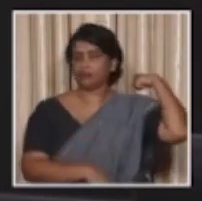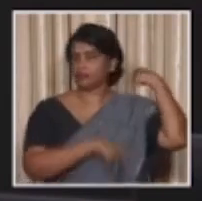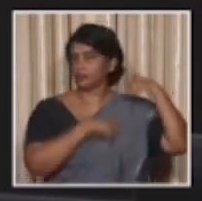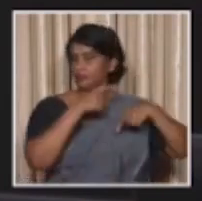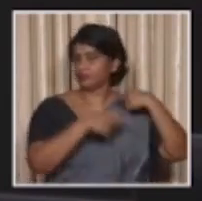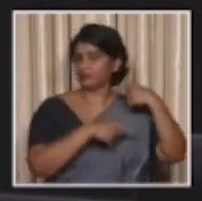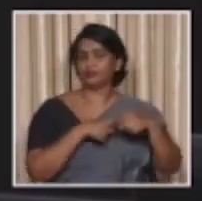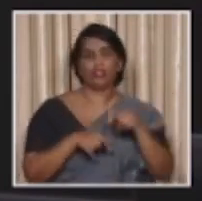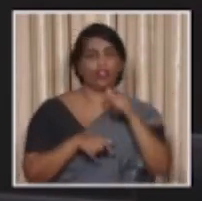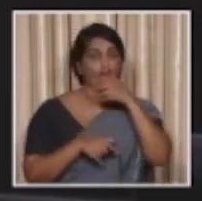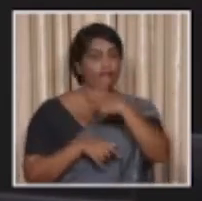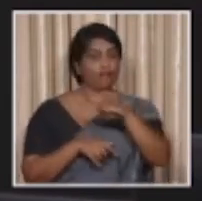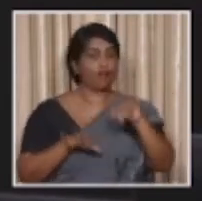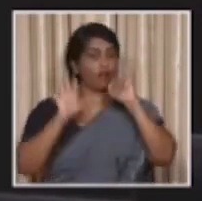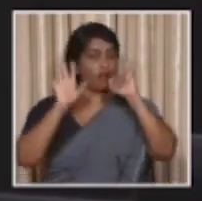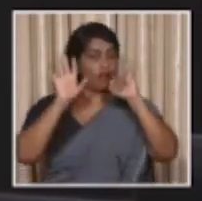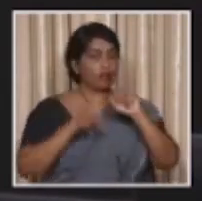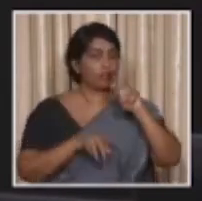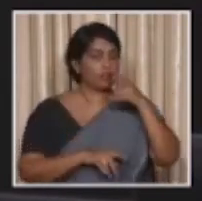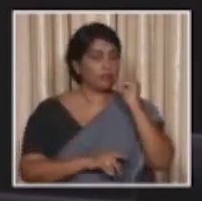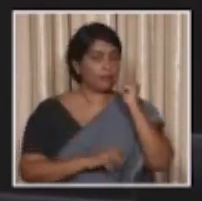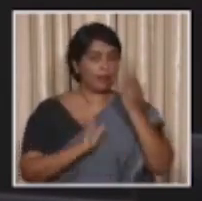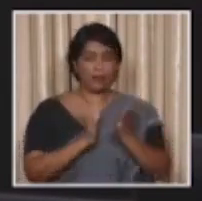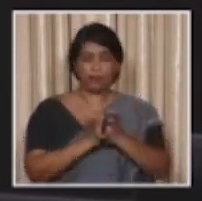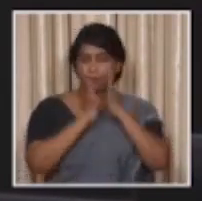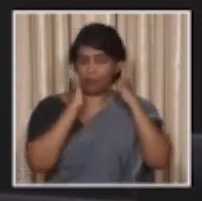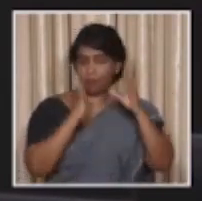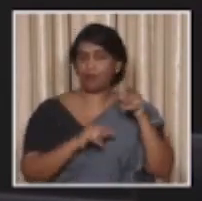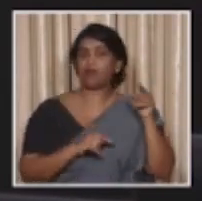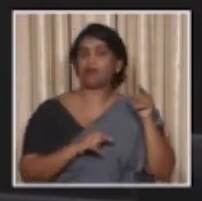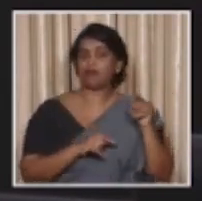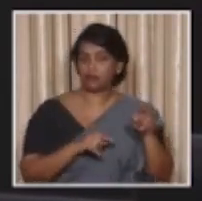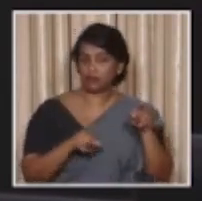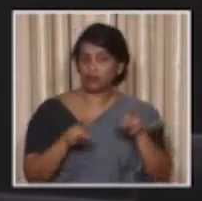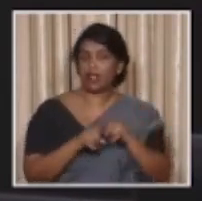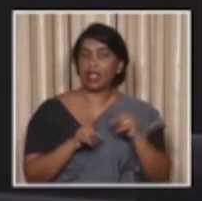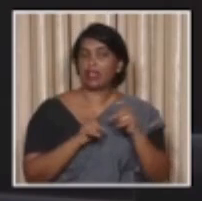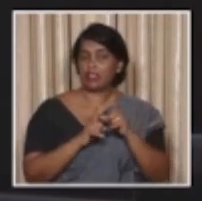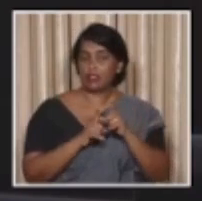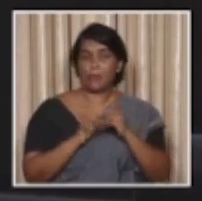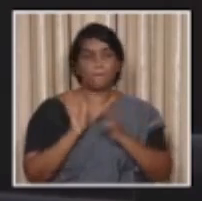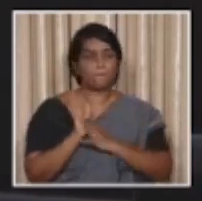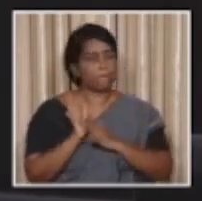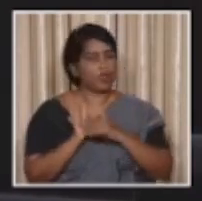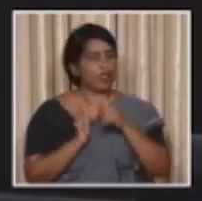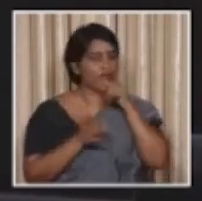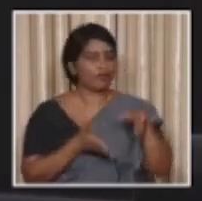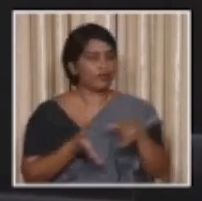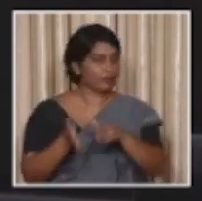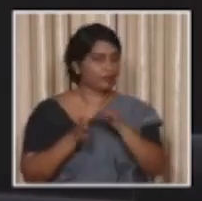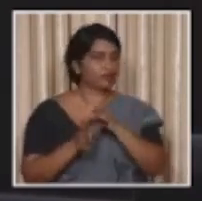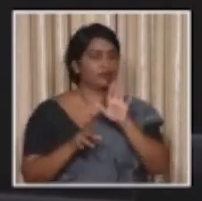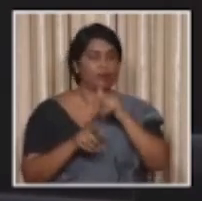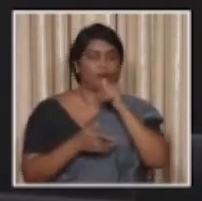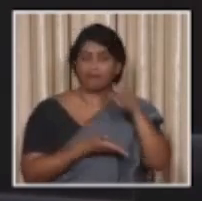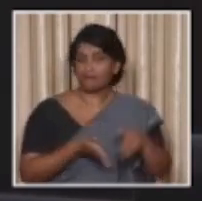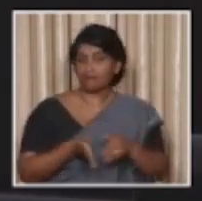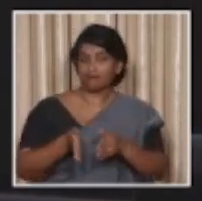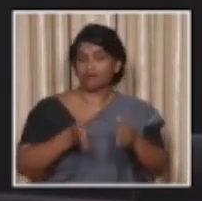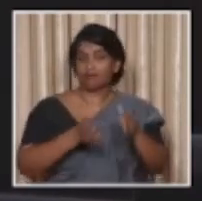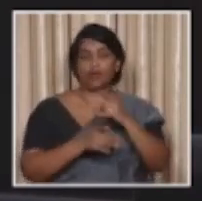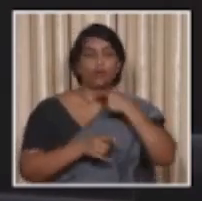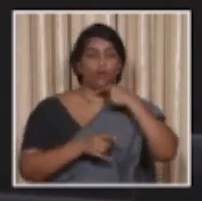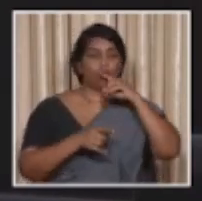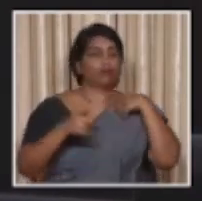ඉඳලා වැව් 6250කට වැඩි ප්‍රමාණයක් තියෙන, ඒ වගේම දැදුරෝය, මීයෝය, ඒ වගේ ආශ්‍රිත ගංගාවල්